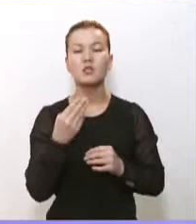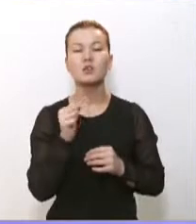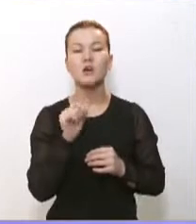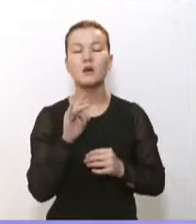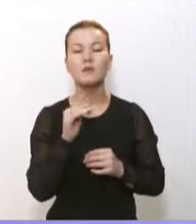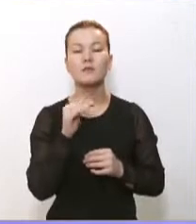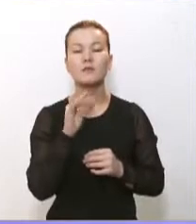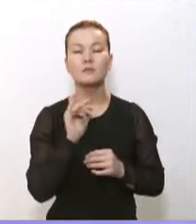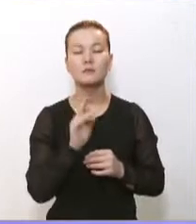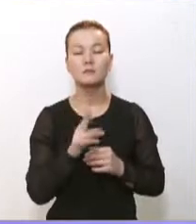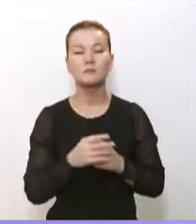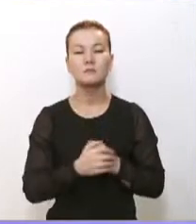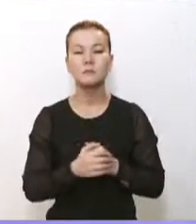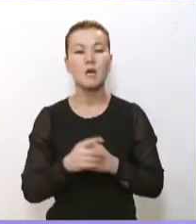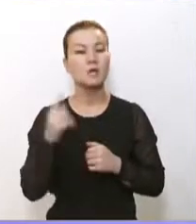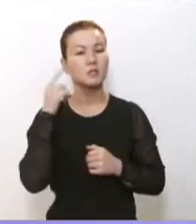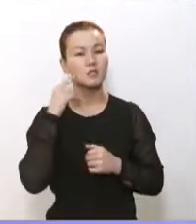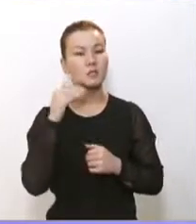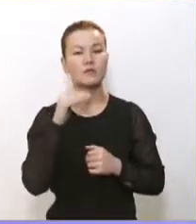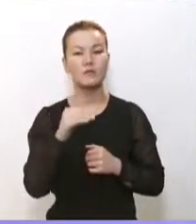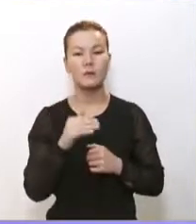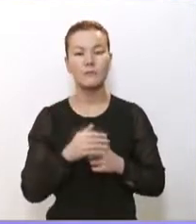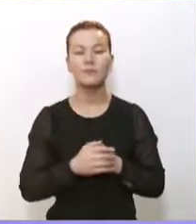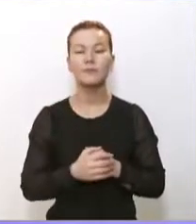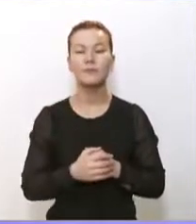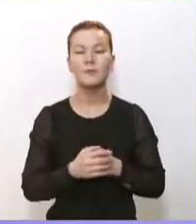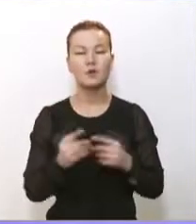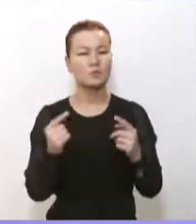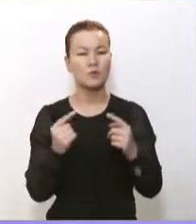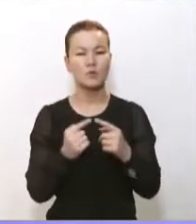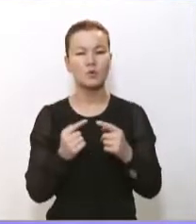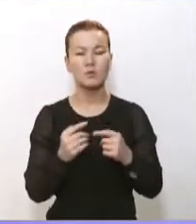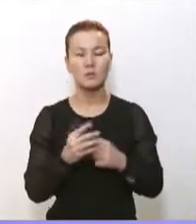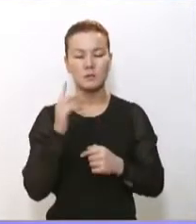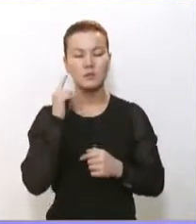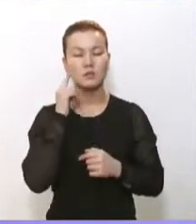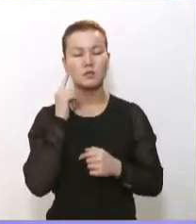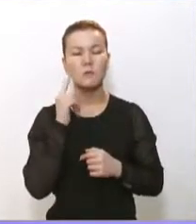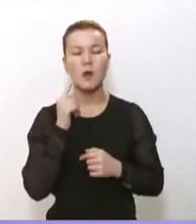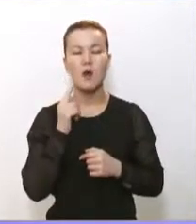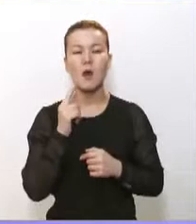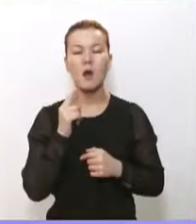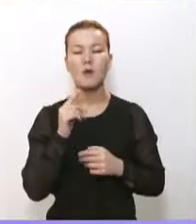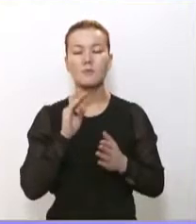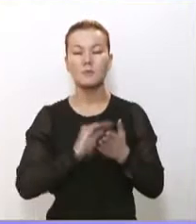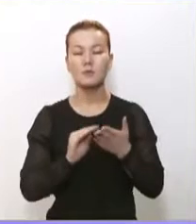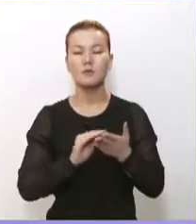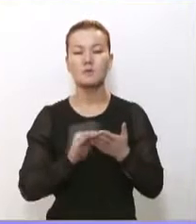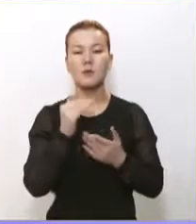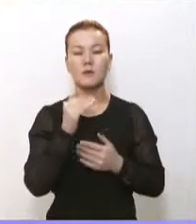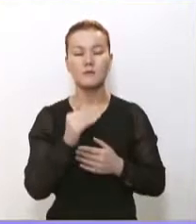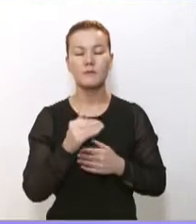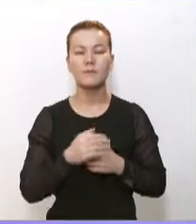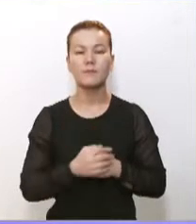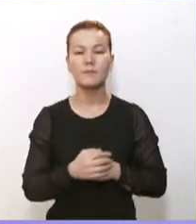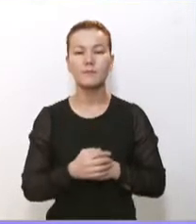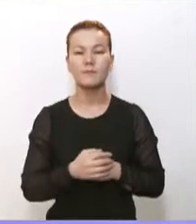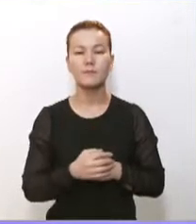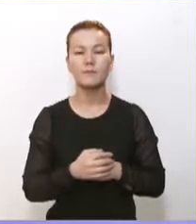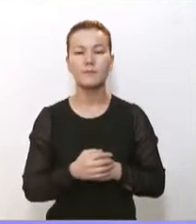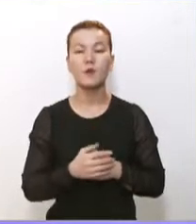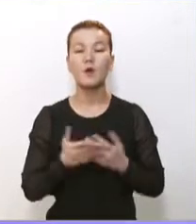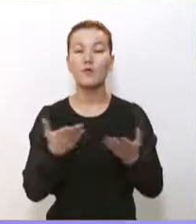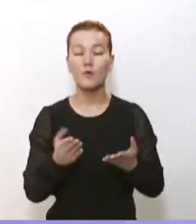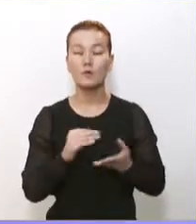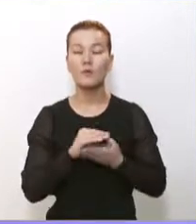«Шарфик». Слышим звук «ф». Четко слышим. Пишем букву «ф».